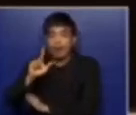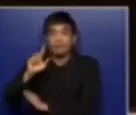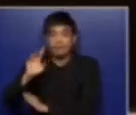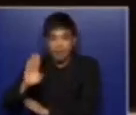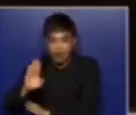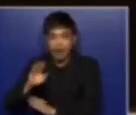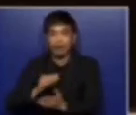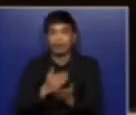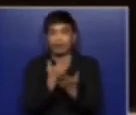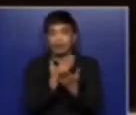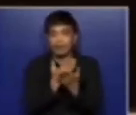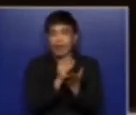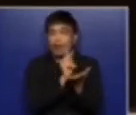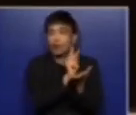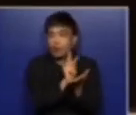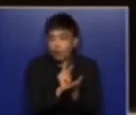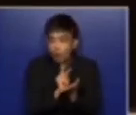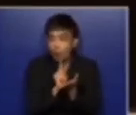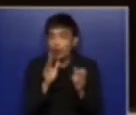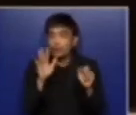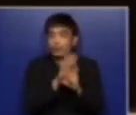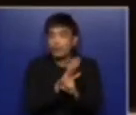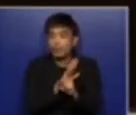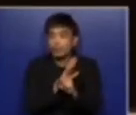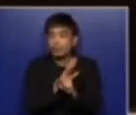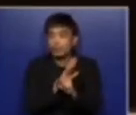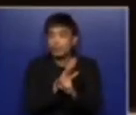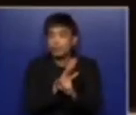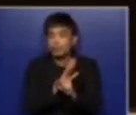เงินกู้เพื่อให้เต็มวงเงินงบประมาณ